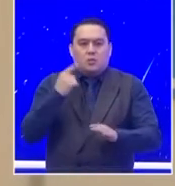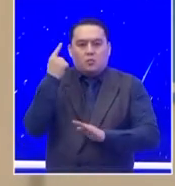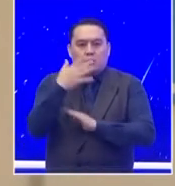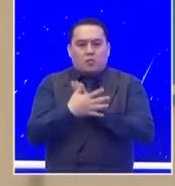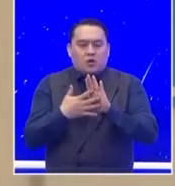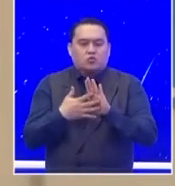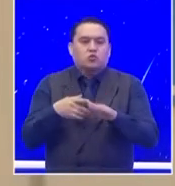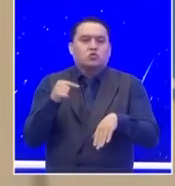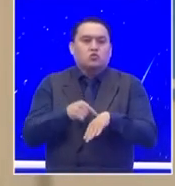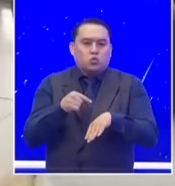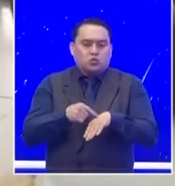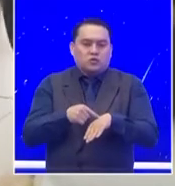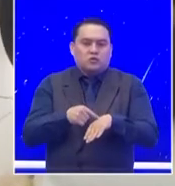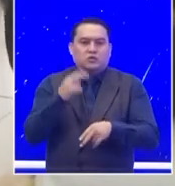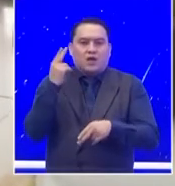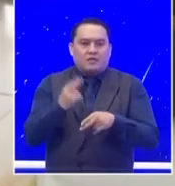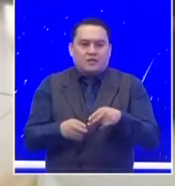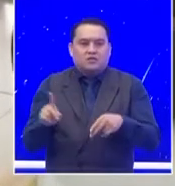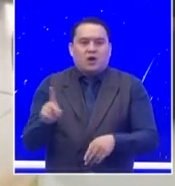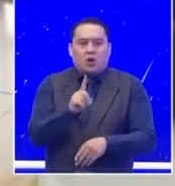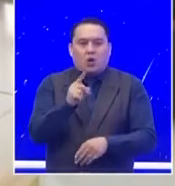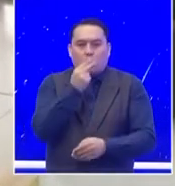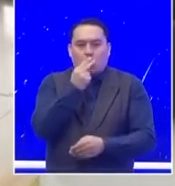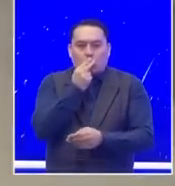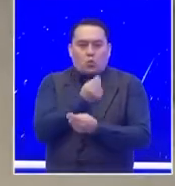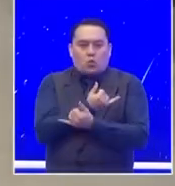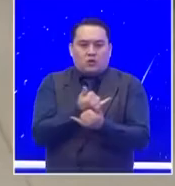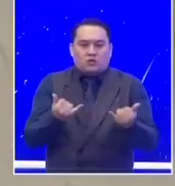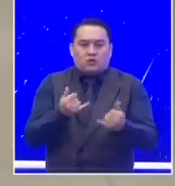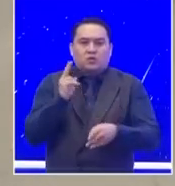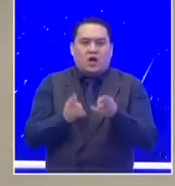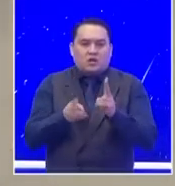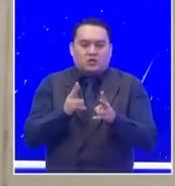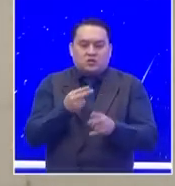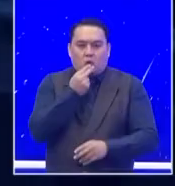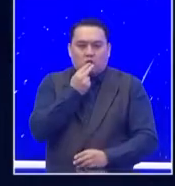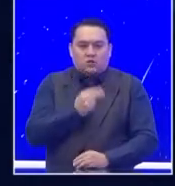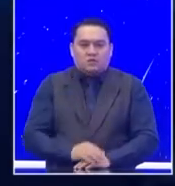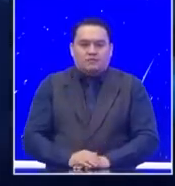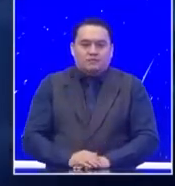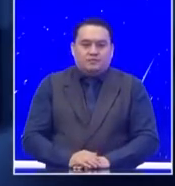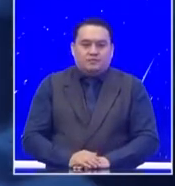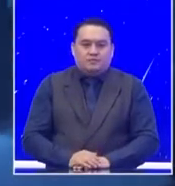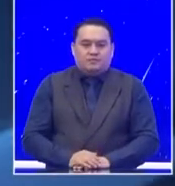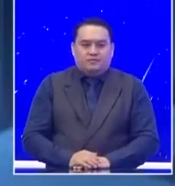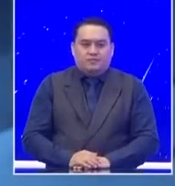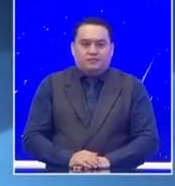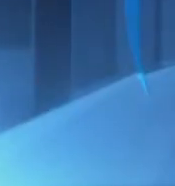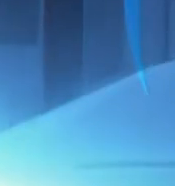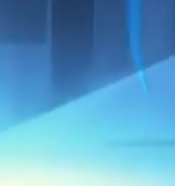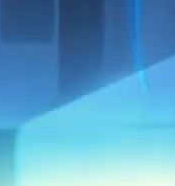почувствовали армейскую жизнь, в завершении экскурсии их угостили настоящей солдатской кашей. Азат Жумаханов, Аблай